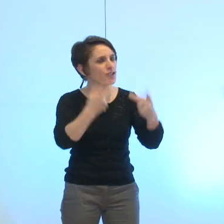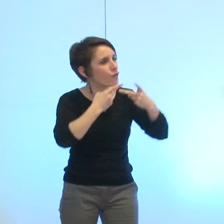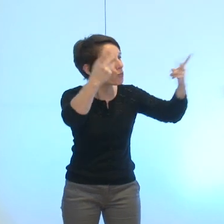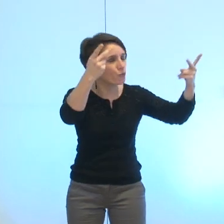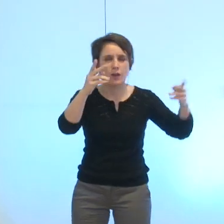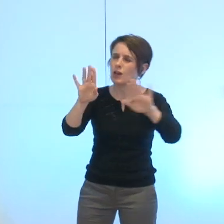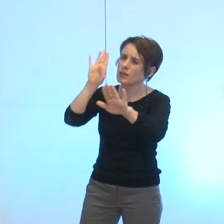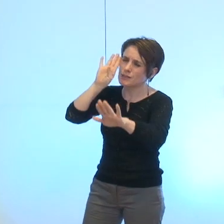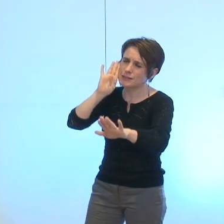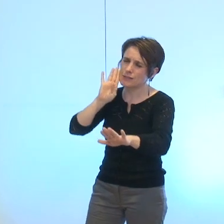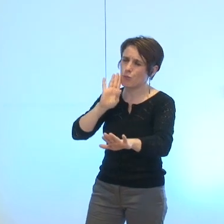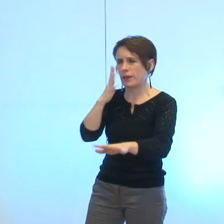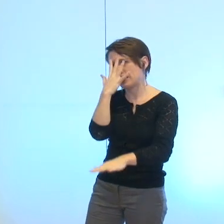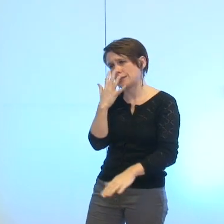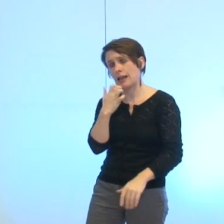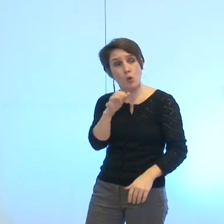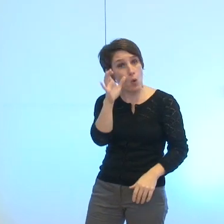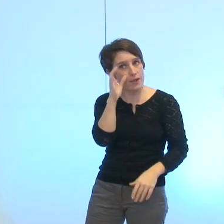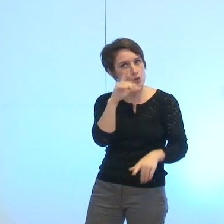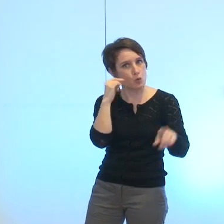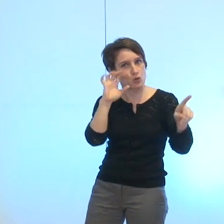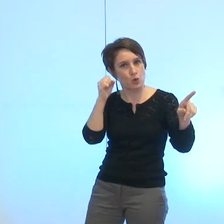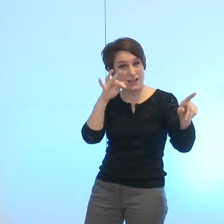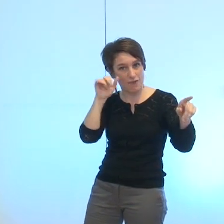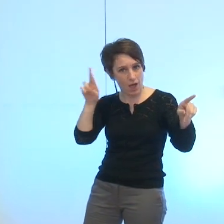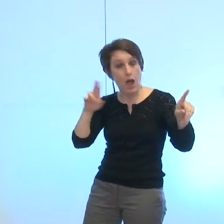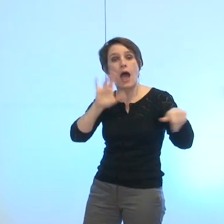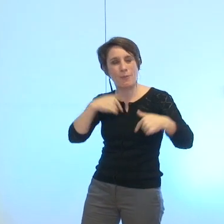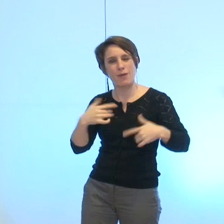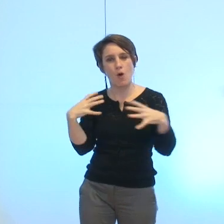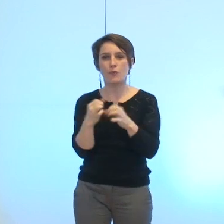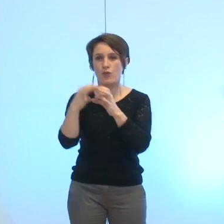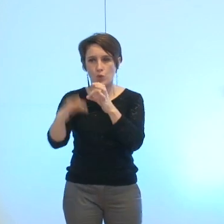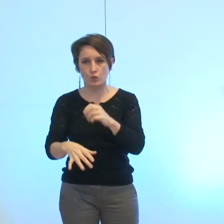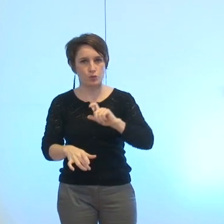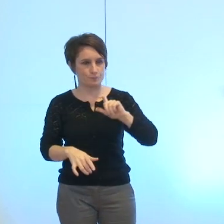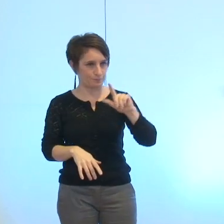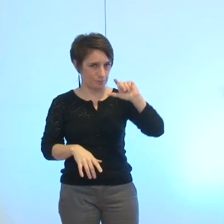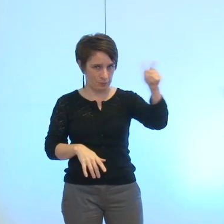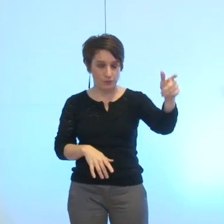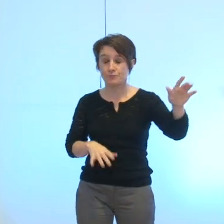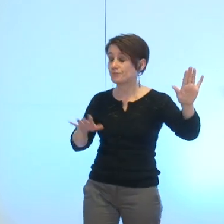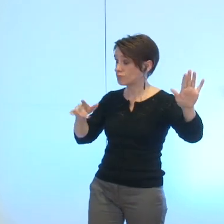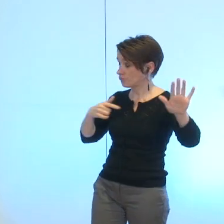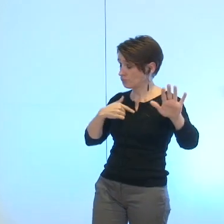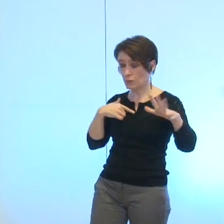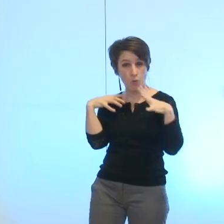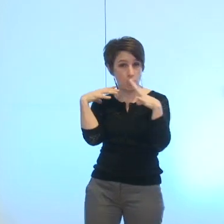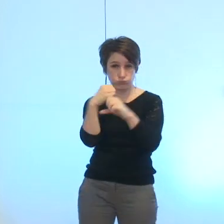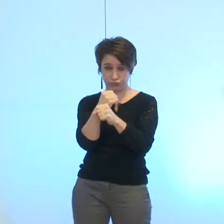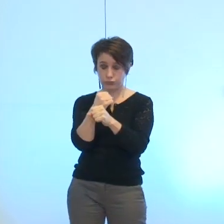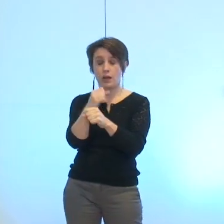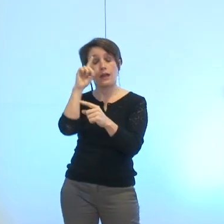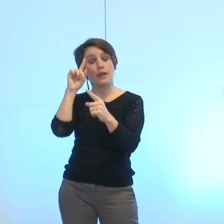sérieux on écoute l'intervention de Monsieur Safar et je conclurai ce débat je vais être très bref ça concerne l'intervention d'Olivier